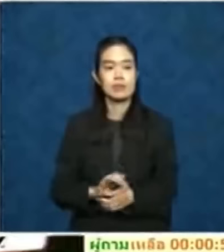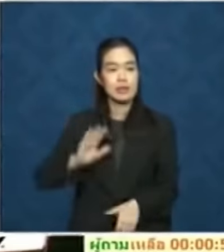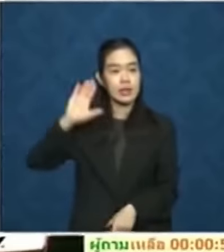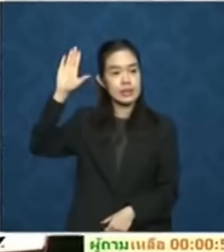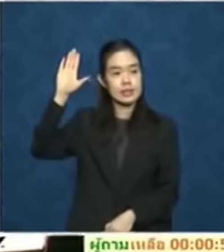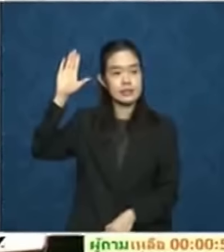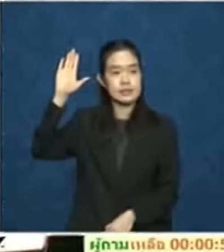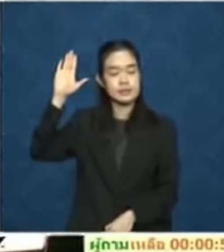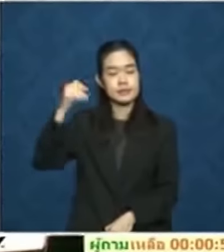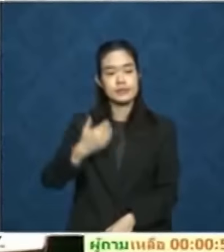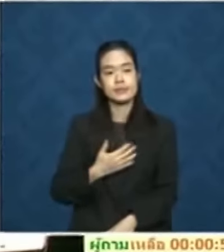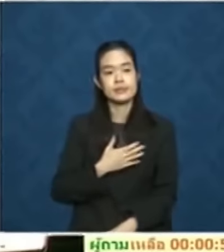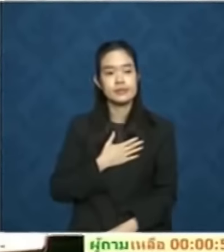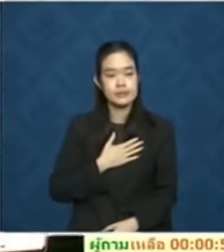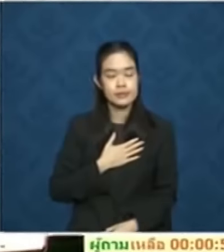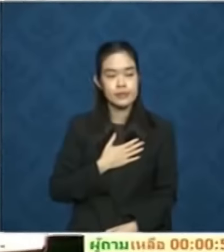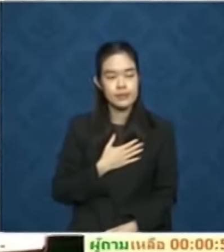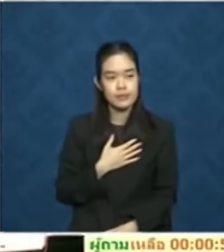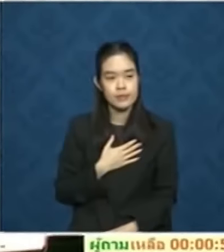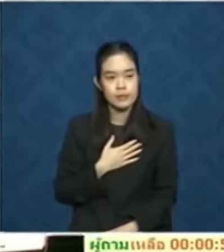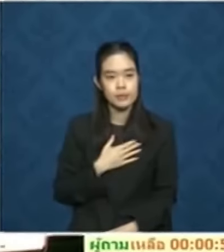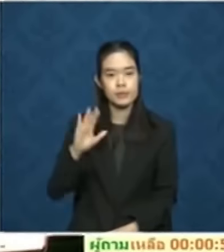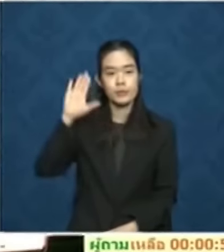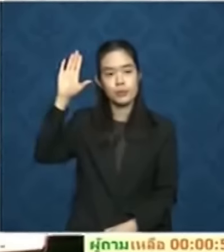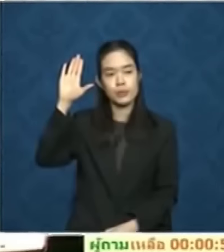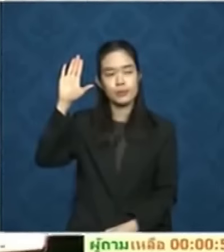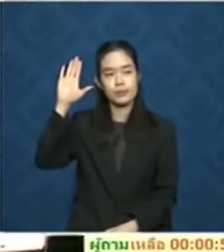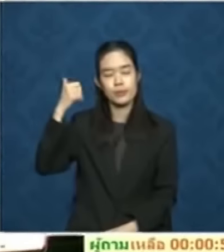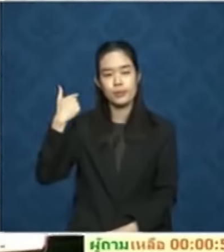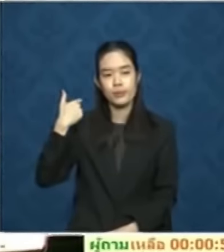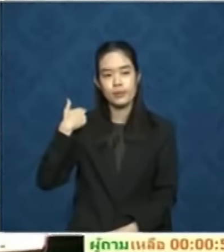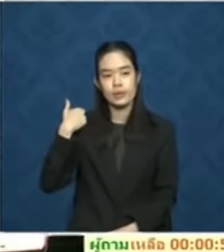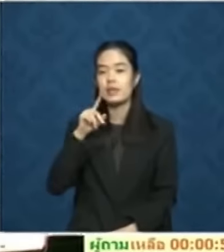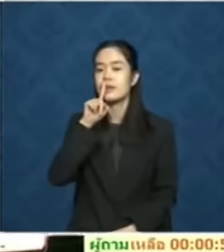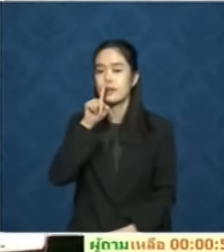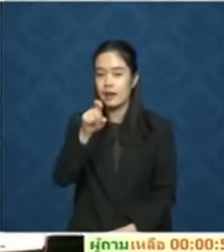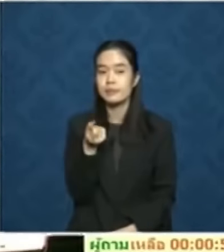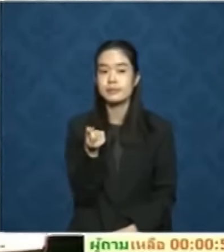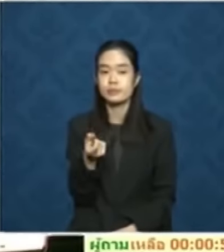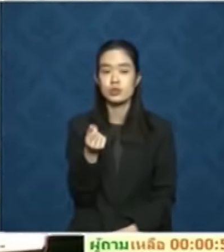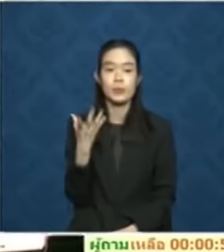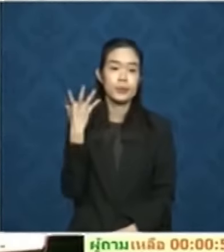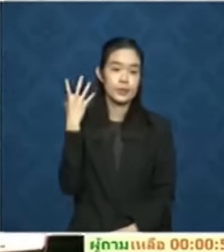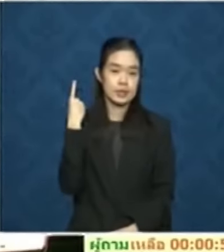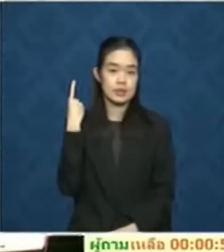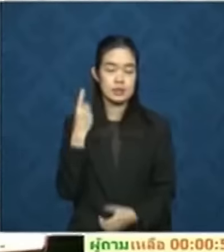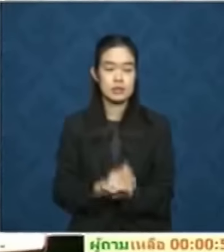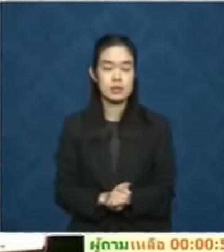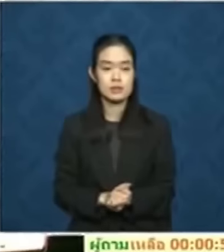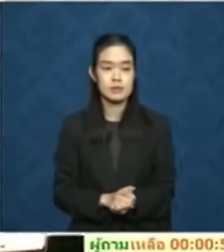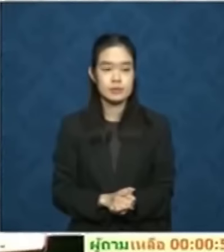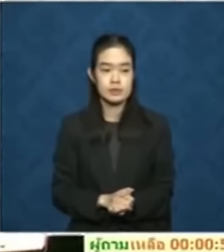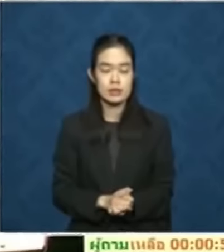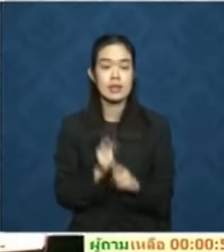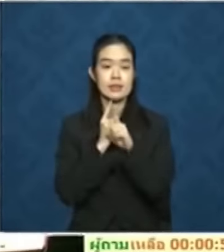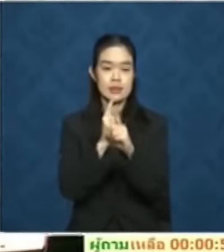แล้วนะครับอาจพลสั่นใต้พพครับท่านประท้วงอะไรครับขอประท้วงท่านผู้ตั้งกระทู้สดเมื่อสักครู่ครับเนื่องจากว่าตาม